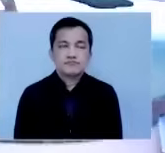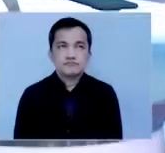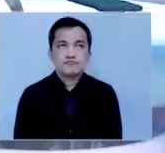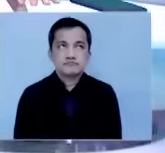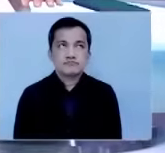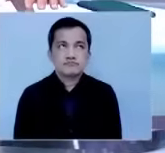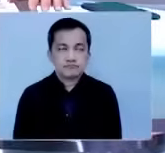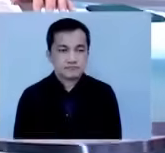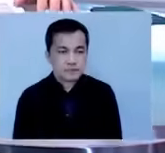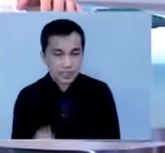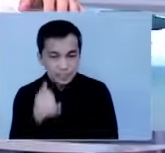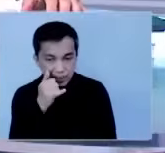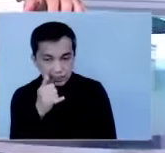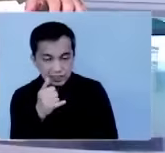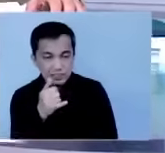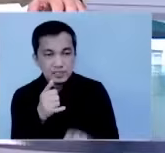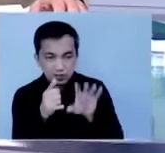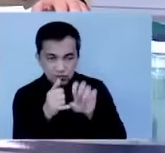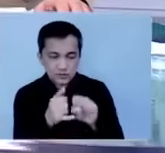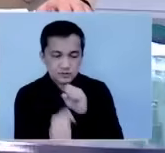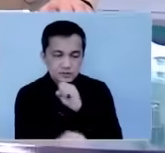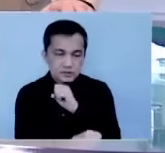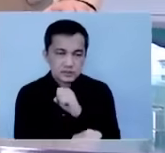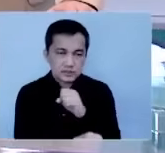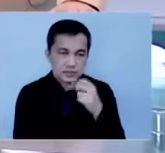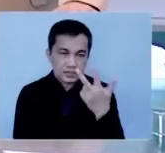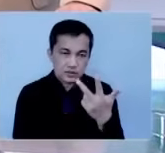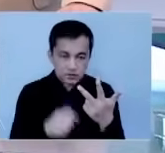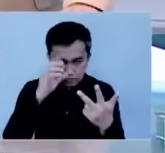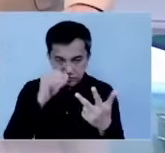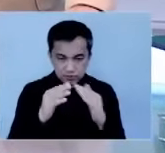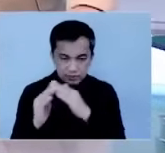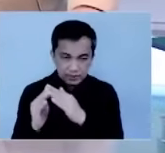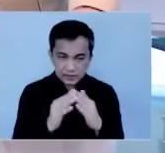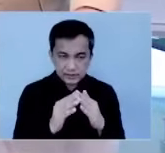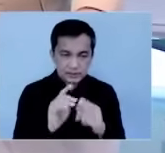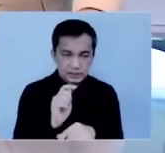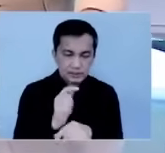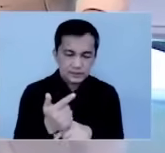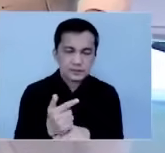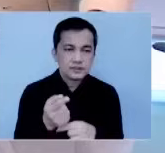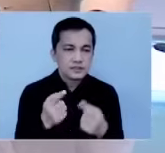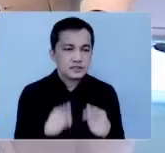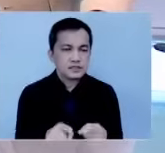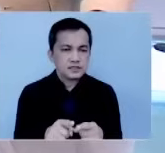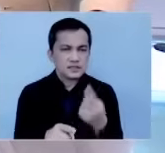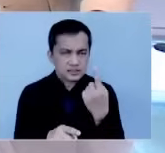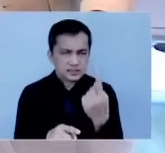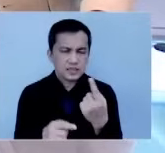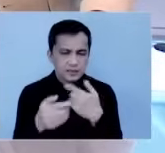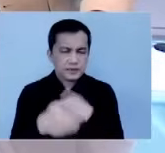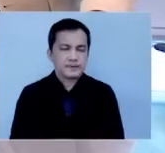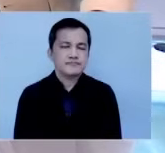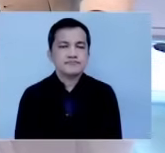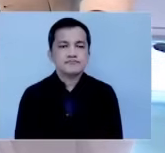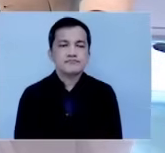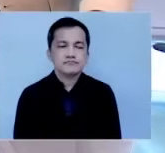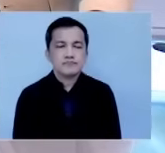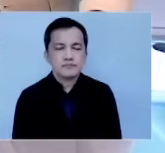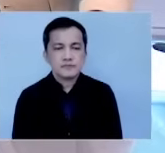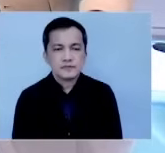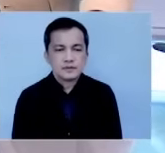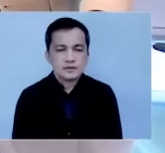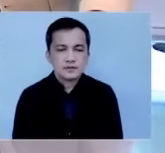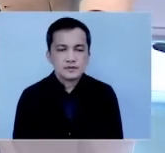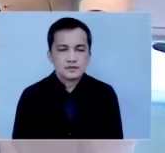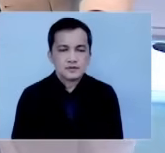sa pool sa video ang panloloob ng tatlong lalaki sa ilang bahay sa Taguig City na nangyari sa iisang gabi lang un tiry Raon